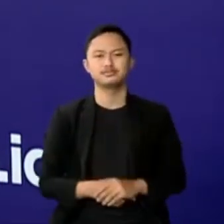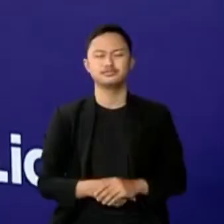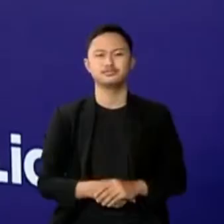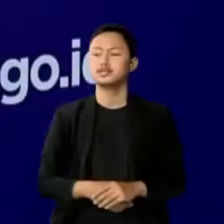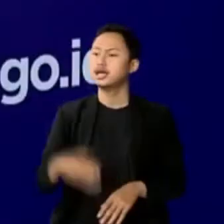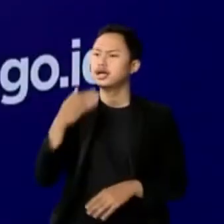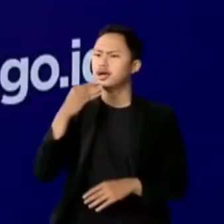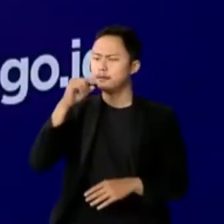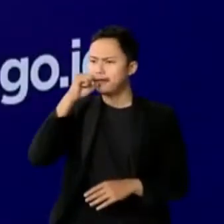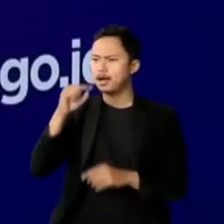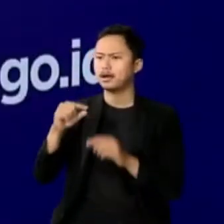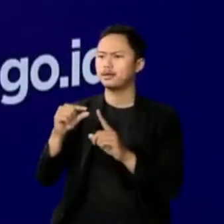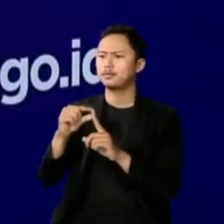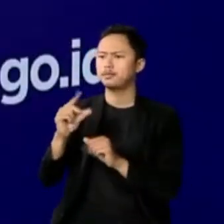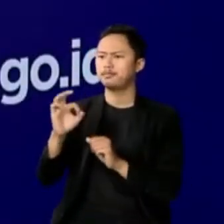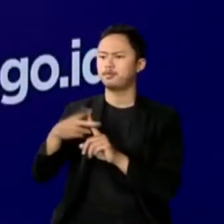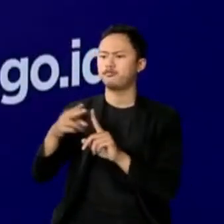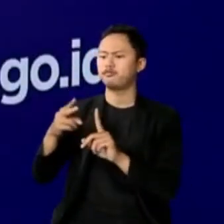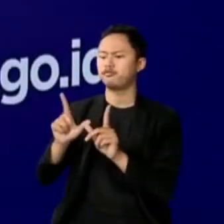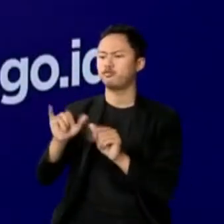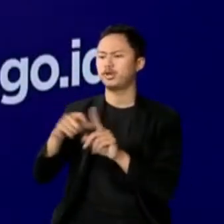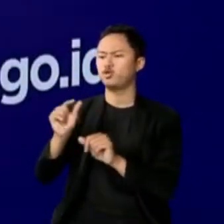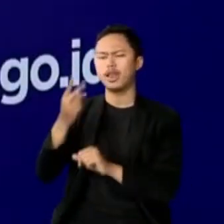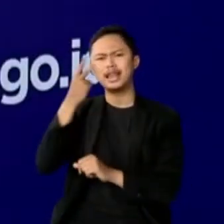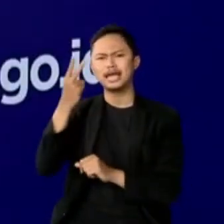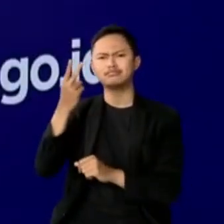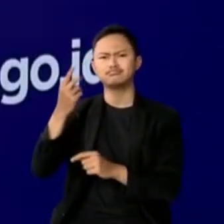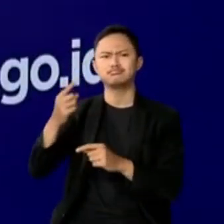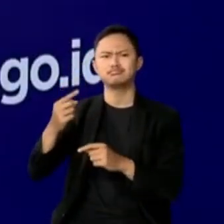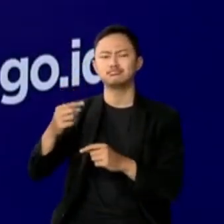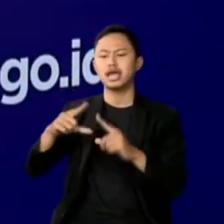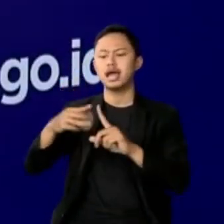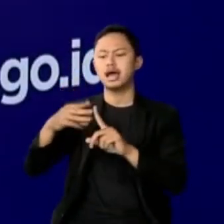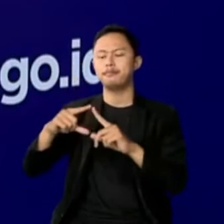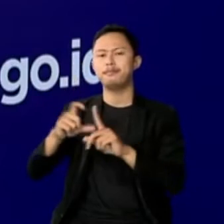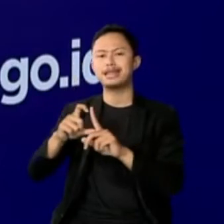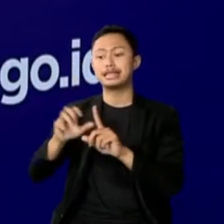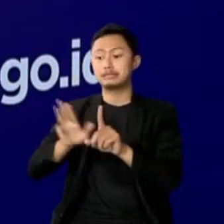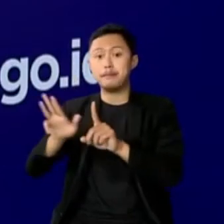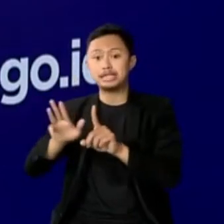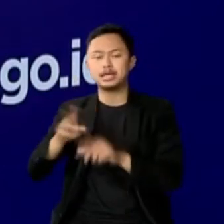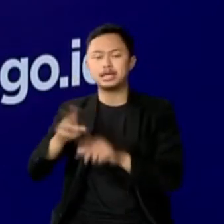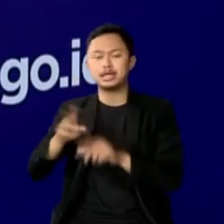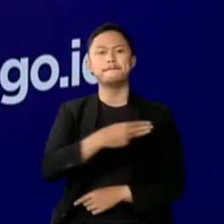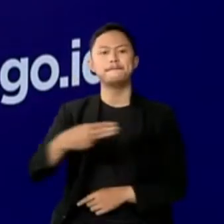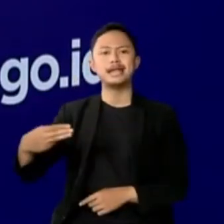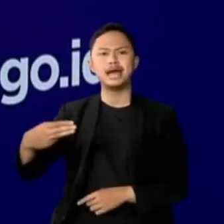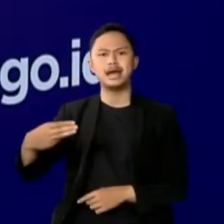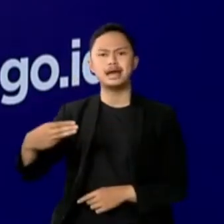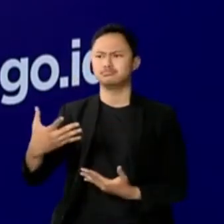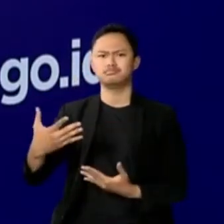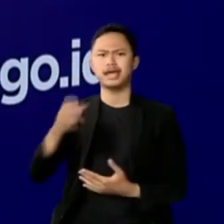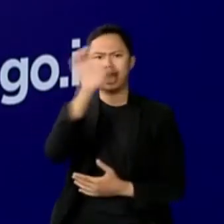Nah Profesor wiku ini kita juga belajar dari sejarah ya profit nih bahwa di abad ke-18 Hindia Belanda juga sempat terkena wabah flu